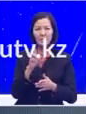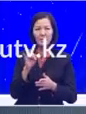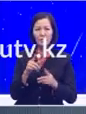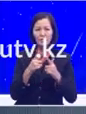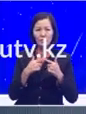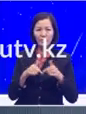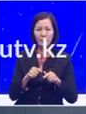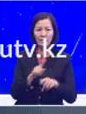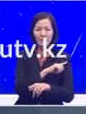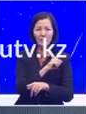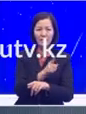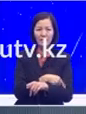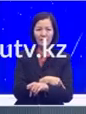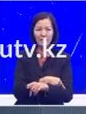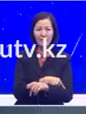кеткен мықты